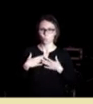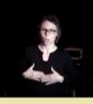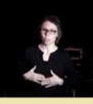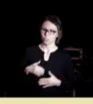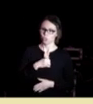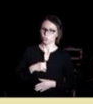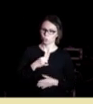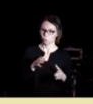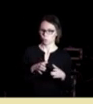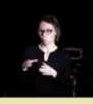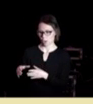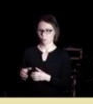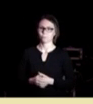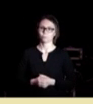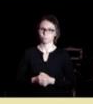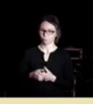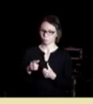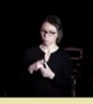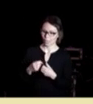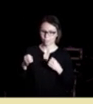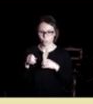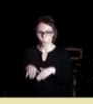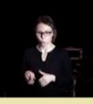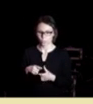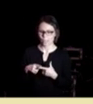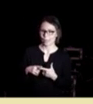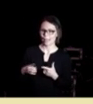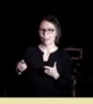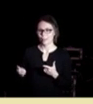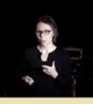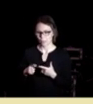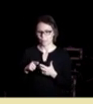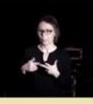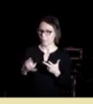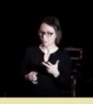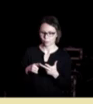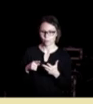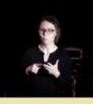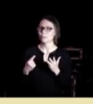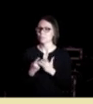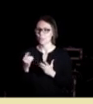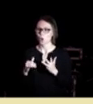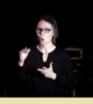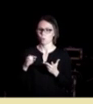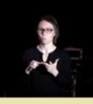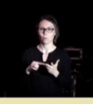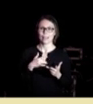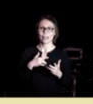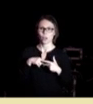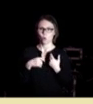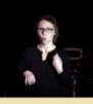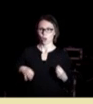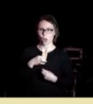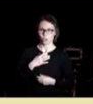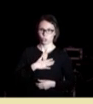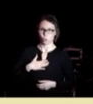somatiske sykdomsgrupper. Både infeksjoner, diabetes, kreft, men den er særlig høy innenfor hjerte- og